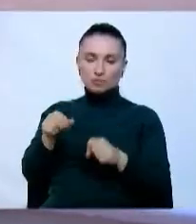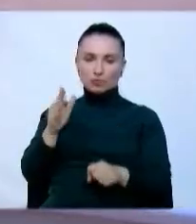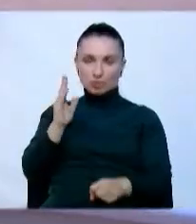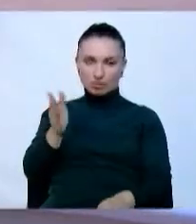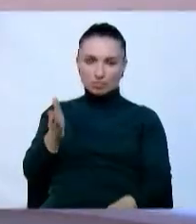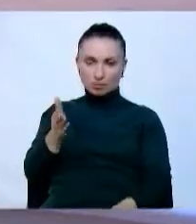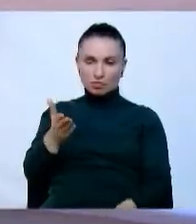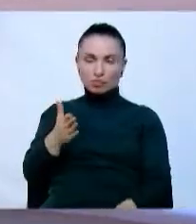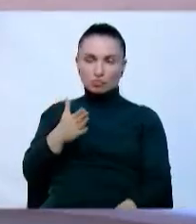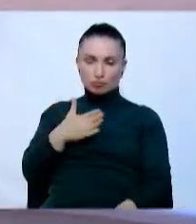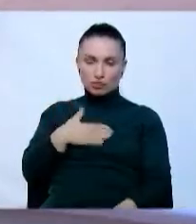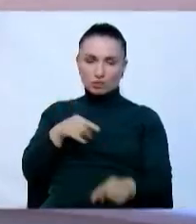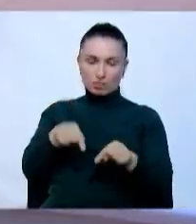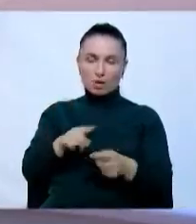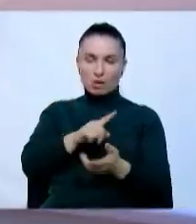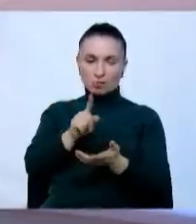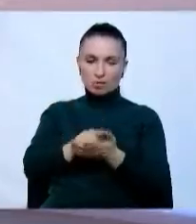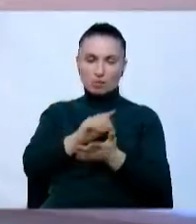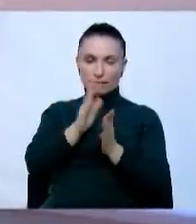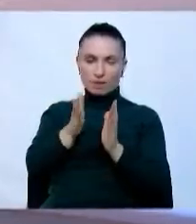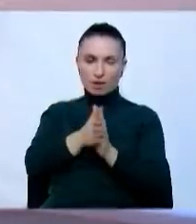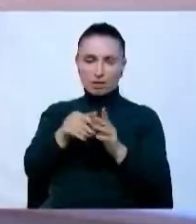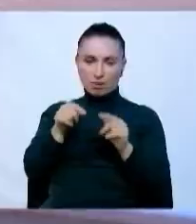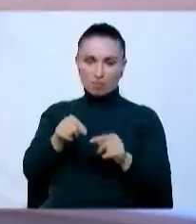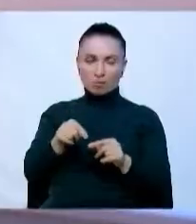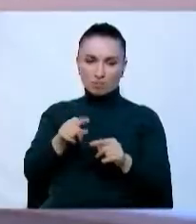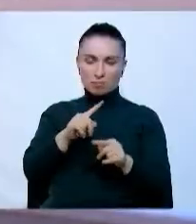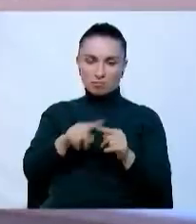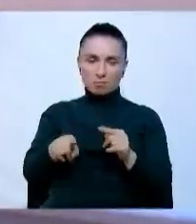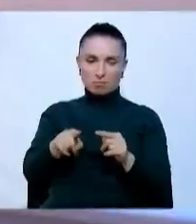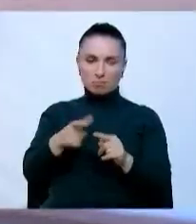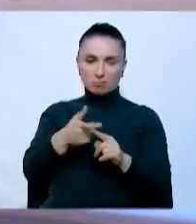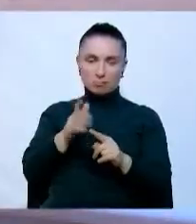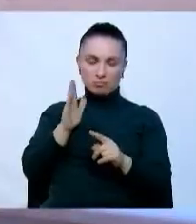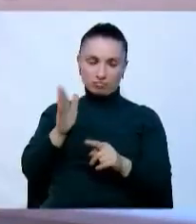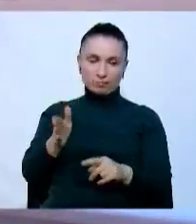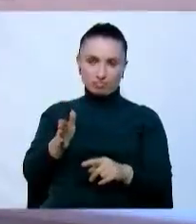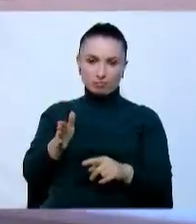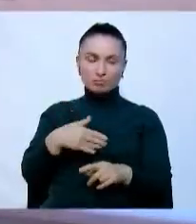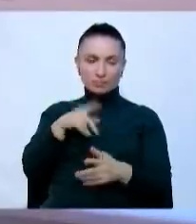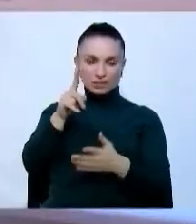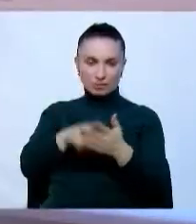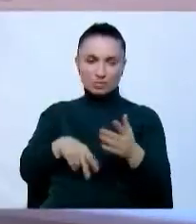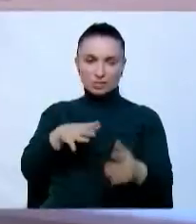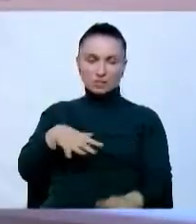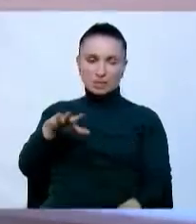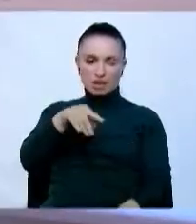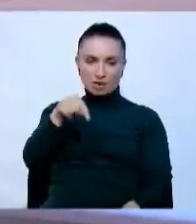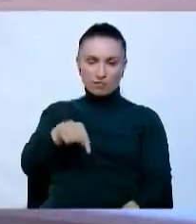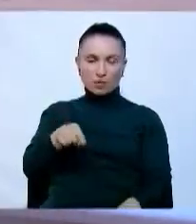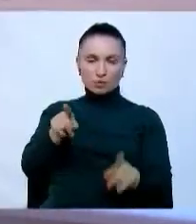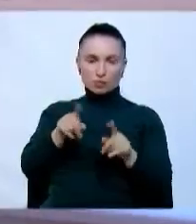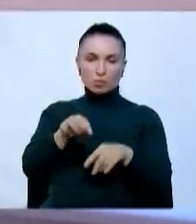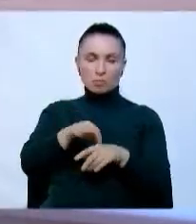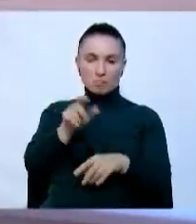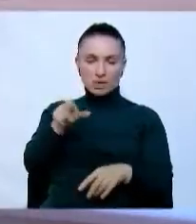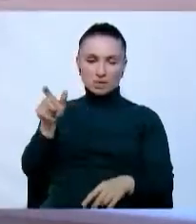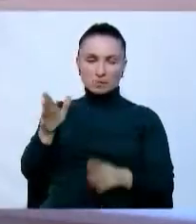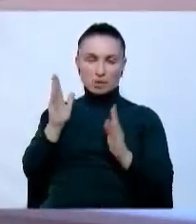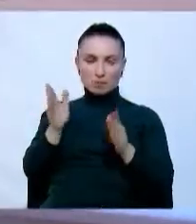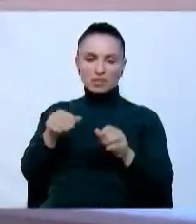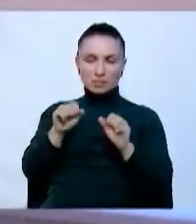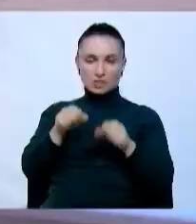იქნება, ჩვენთანაც აუცილებლად ეს ყველაფერი მალევე ძალიან მალევე გახორციელდება. დარწმუნებული ვარ, საქართველოშიც პაციენტებს